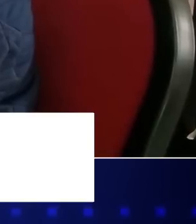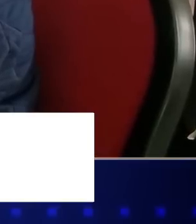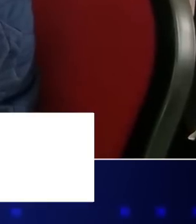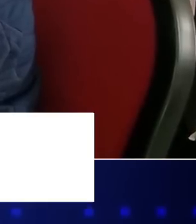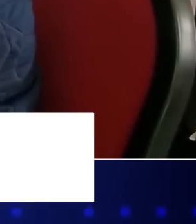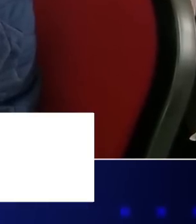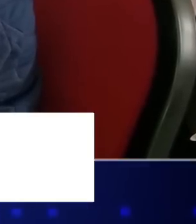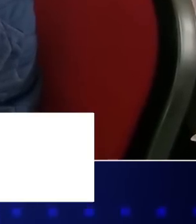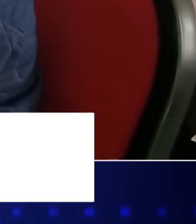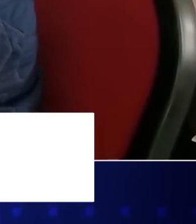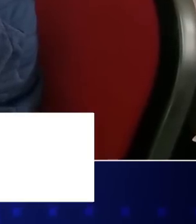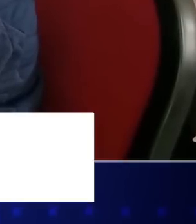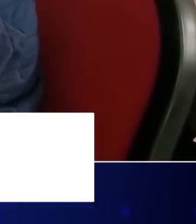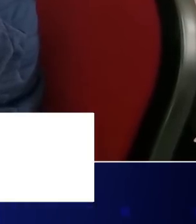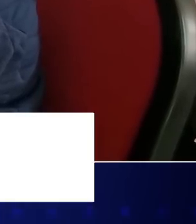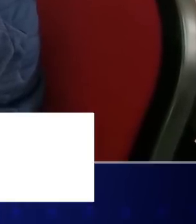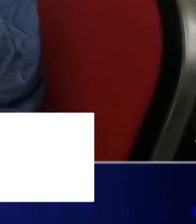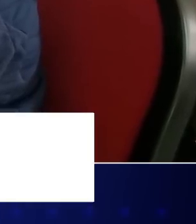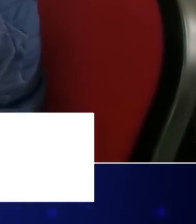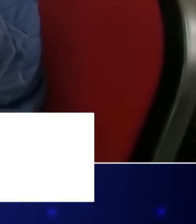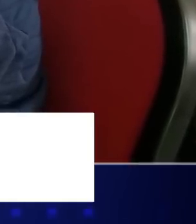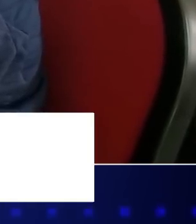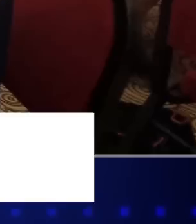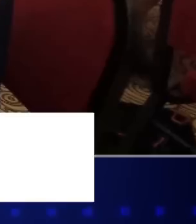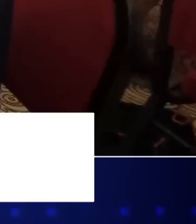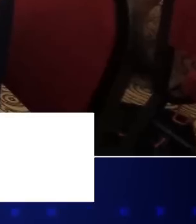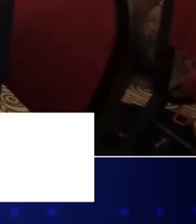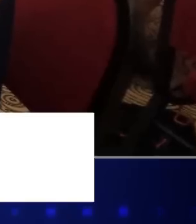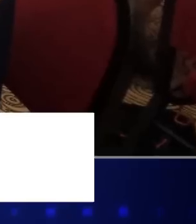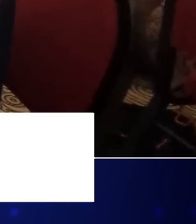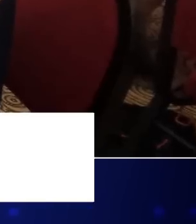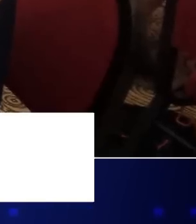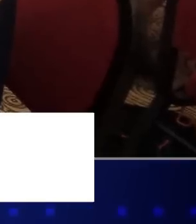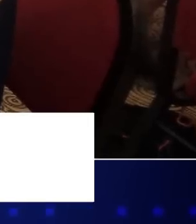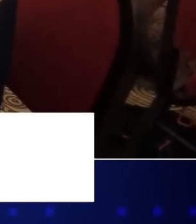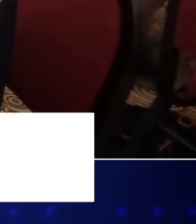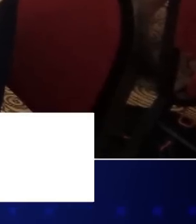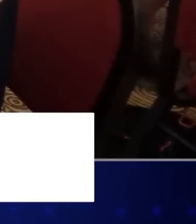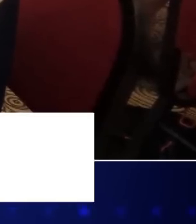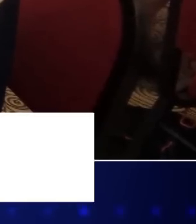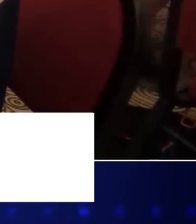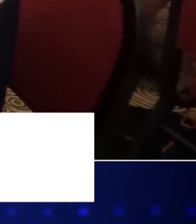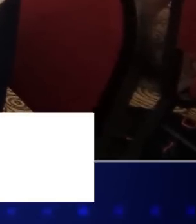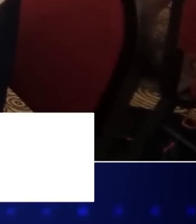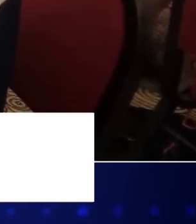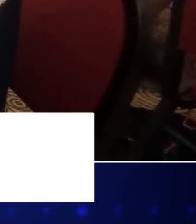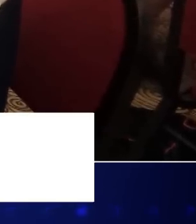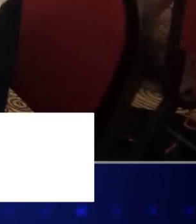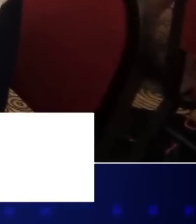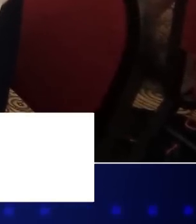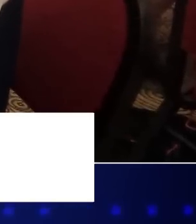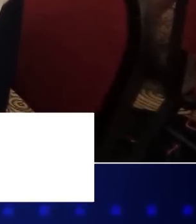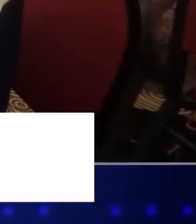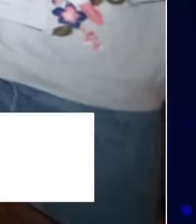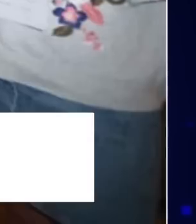тэмцээнээс хантын мөрөм, 8 хүрэлх насны хүүхдүүдийн тэмцээнээс мөнх эрдэнийн дүүлгэснээр тус тус аваргын алтан медалийг хүртэж Монгол улсынхан алтан сүмбэд